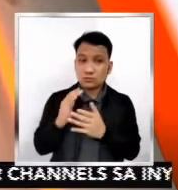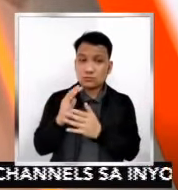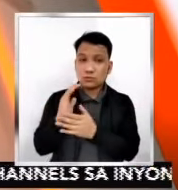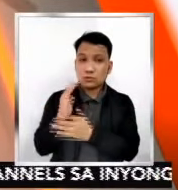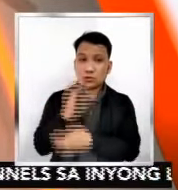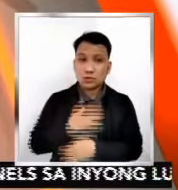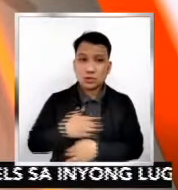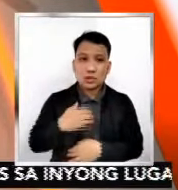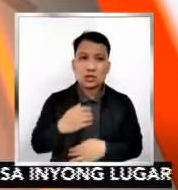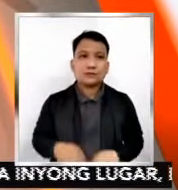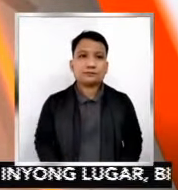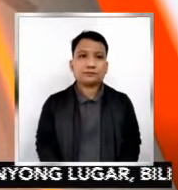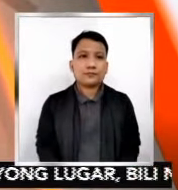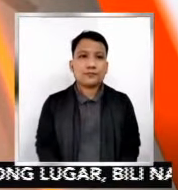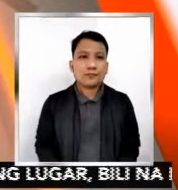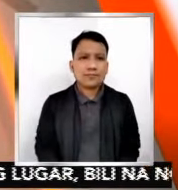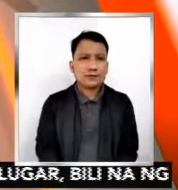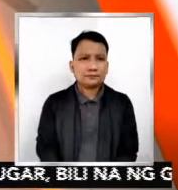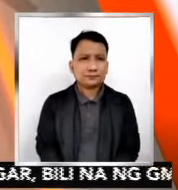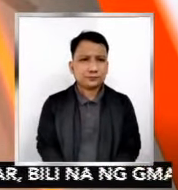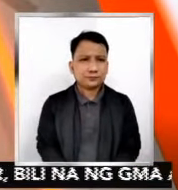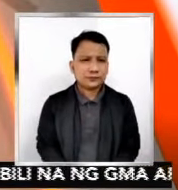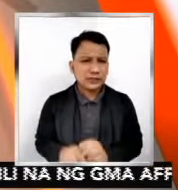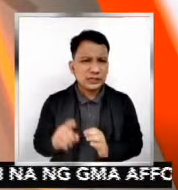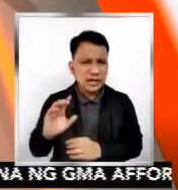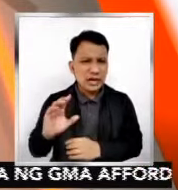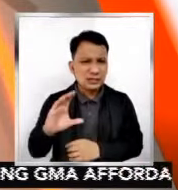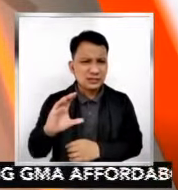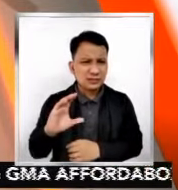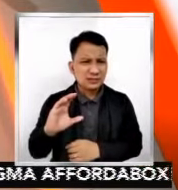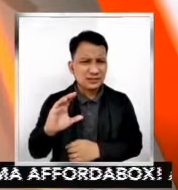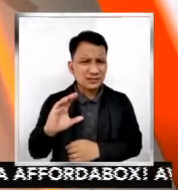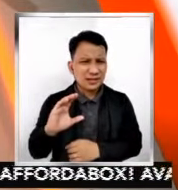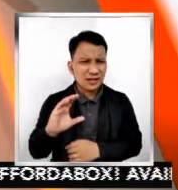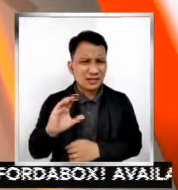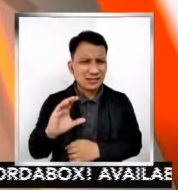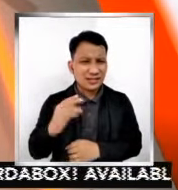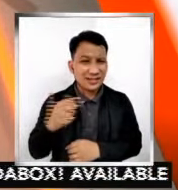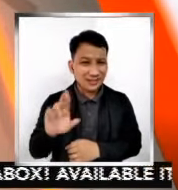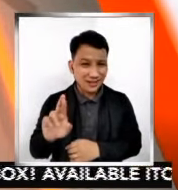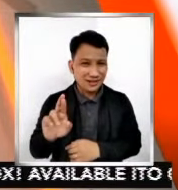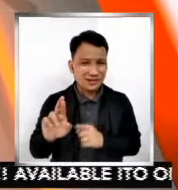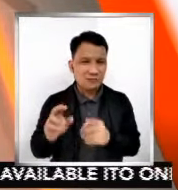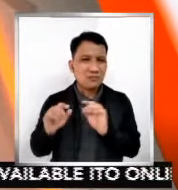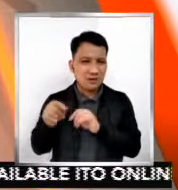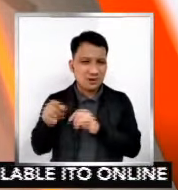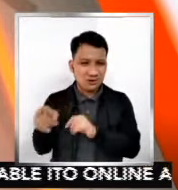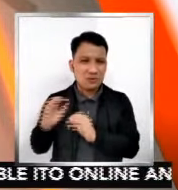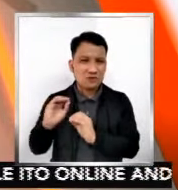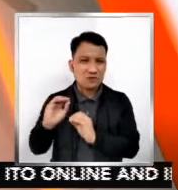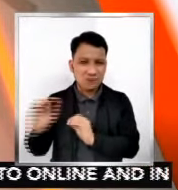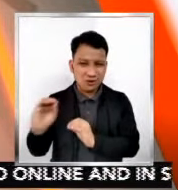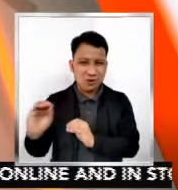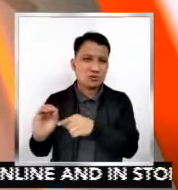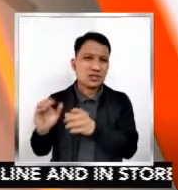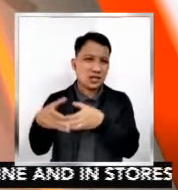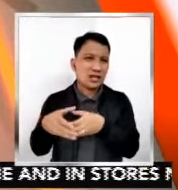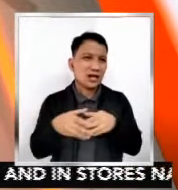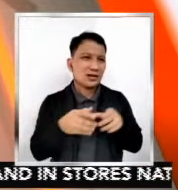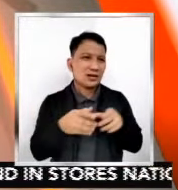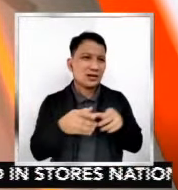Rights magsasagawa raw ng independent investigation sa pagpatay kay Ebeng na nangyari pa sa mismong linggo na ginugunita